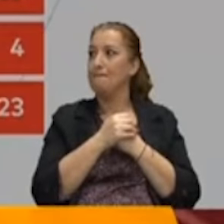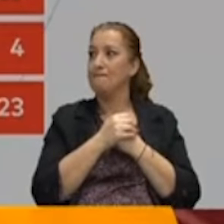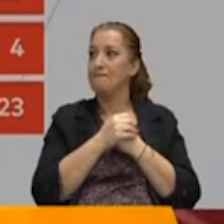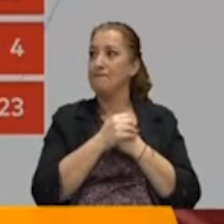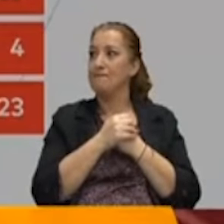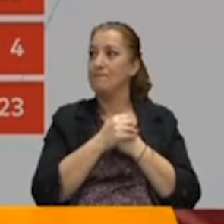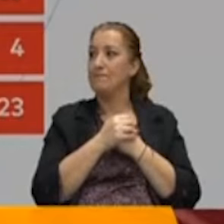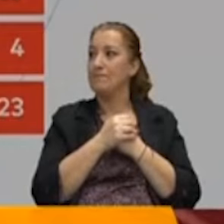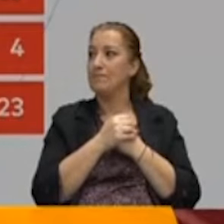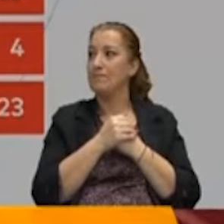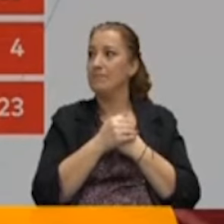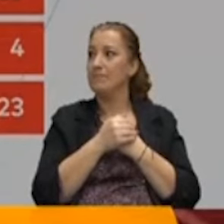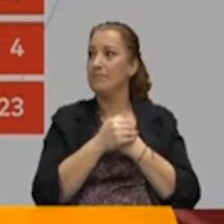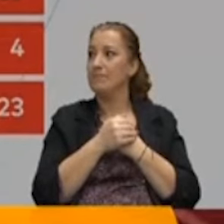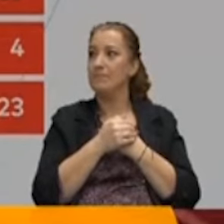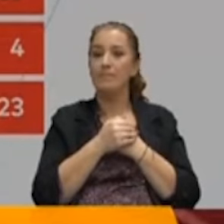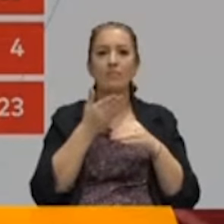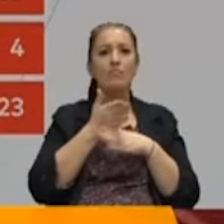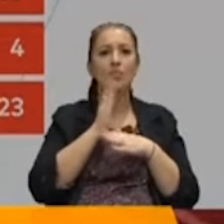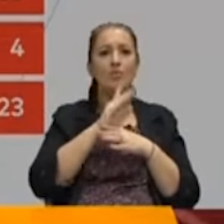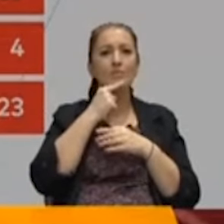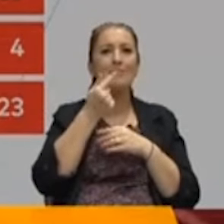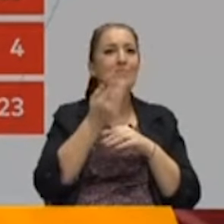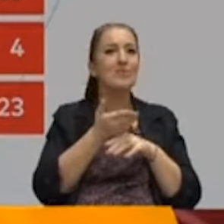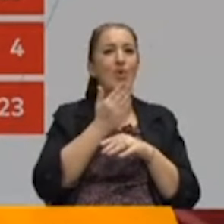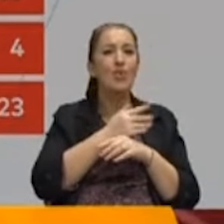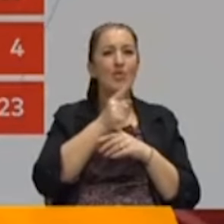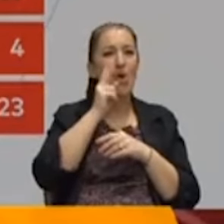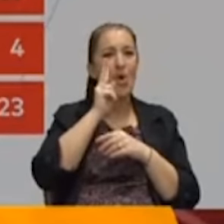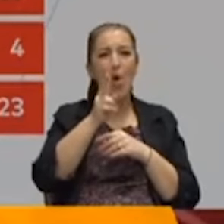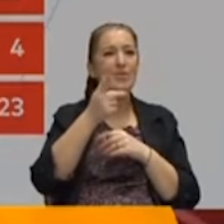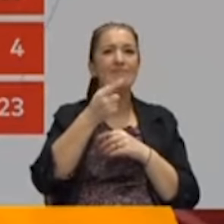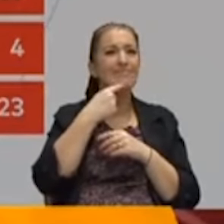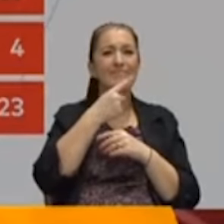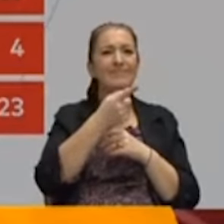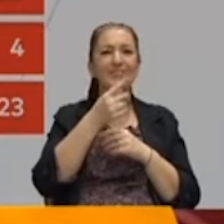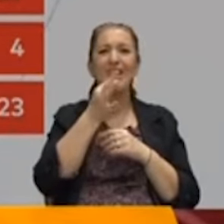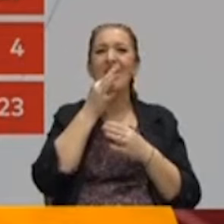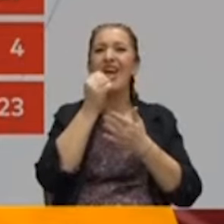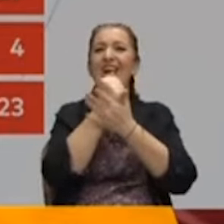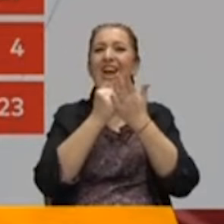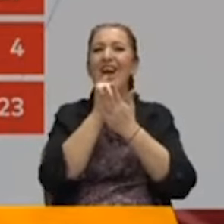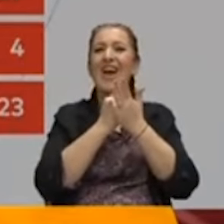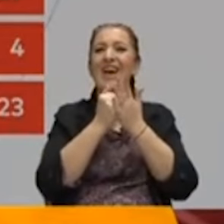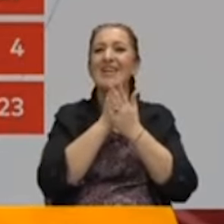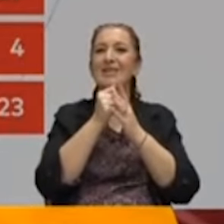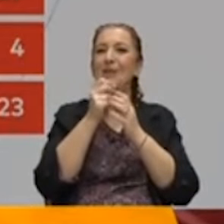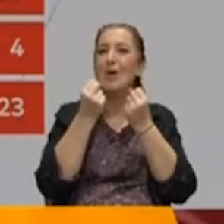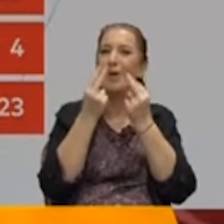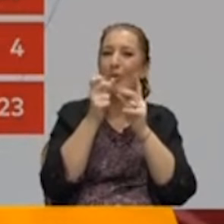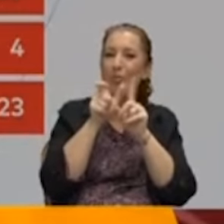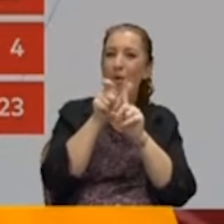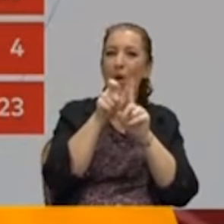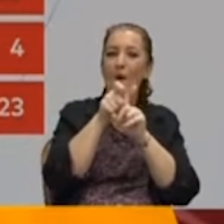2000 doğru söyleyeyim. Az önce gösterdiğiniz dezenfeksiyon tümüyle ayrı.